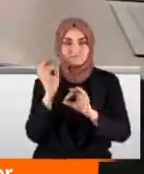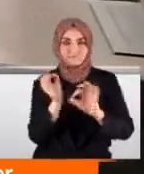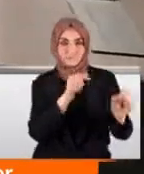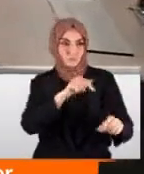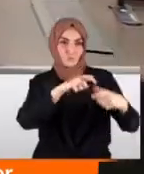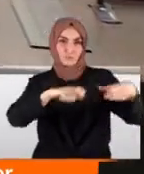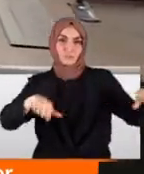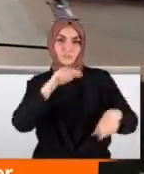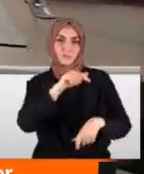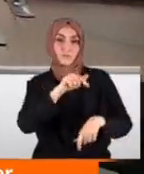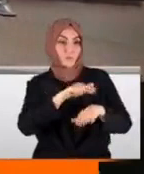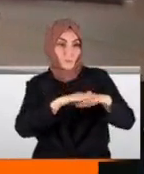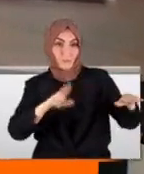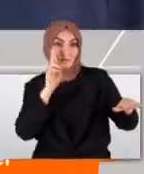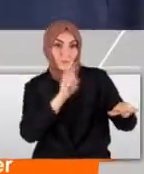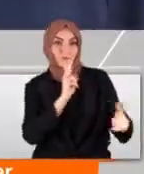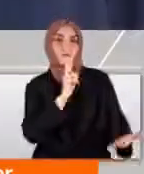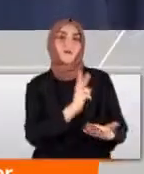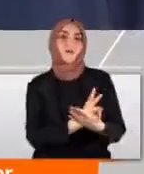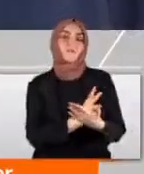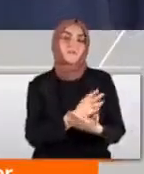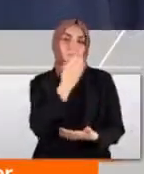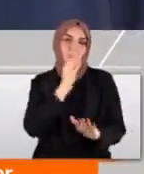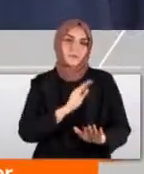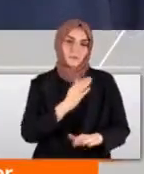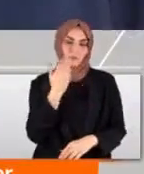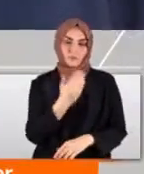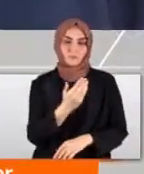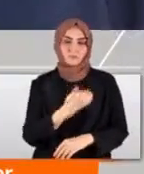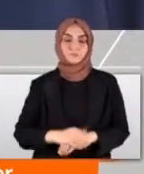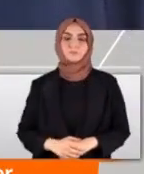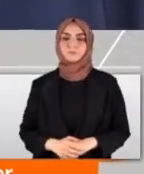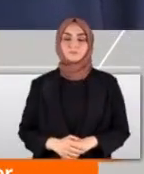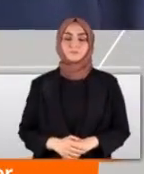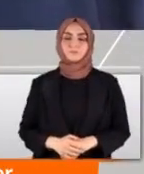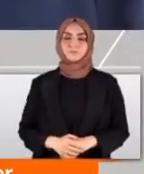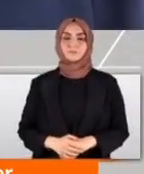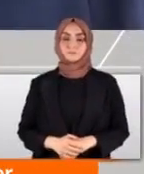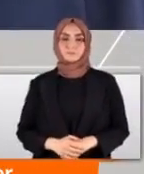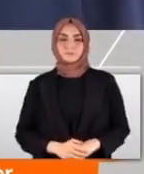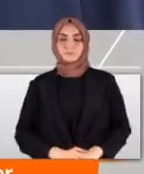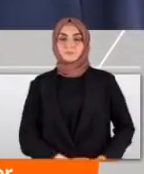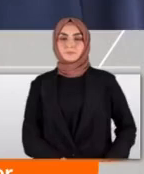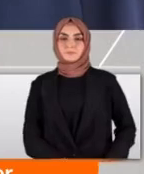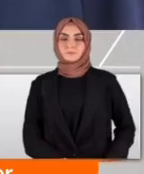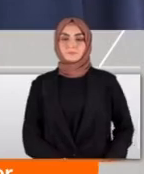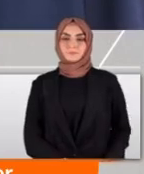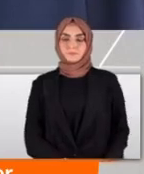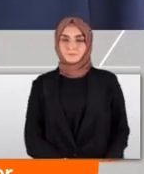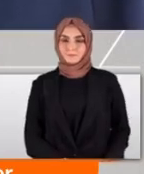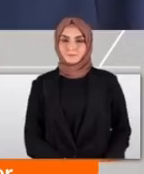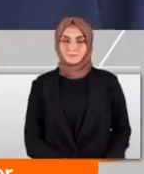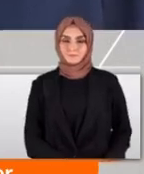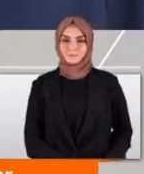bu masadan çıkacak kararlara çevrildi. Elimize gelen verilere bakarız. O verilere göre de